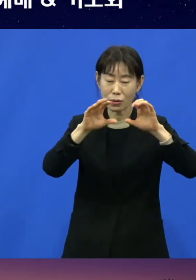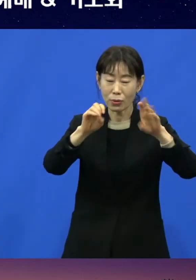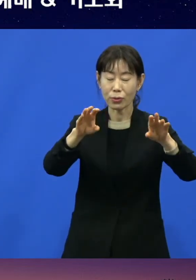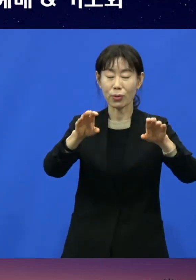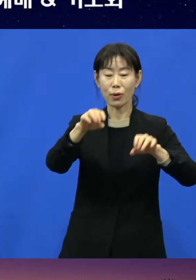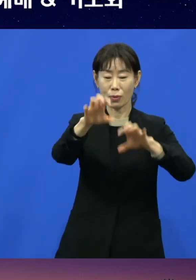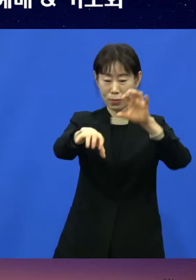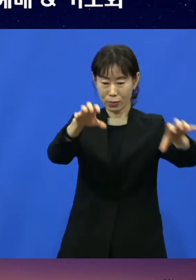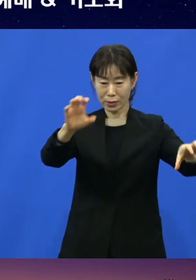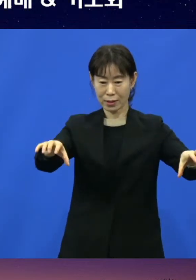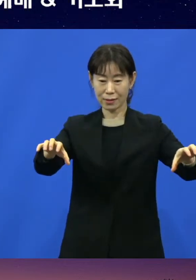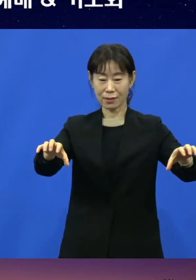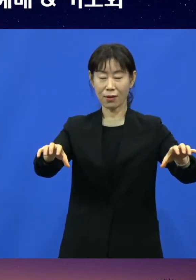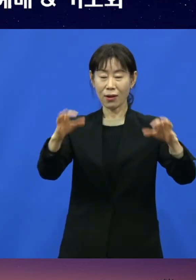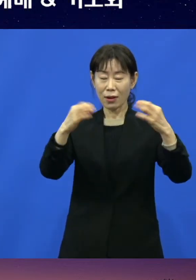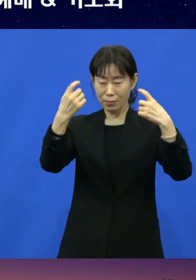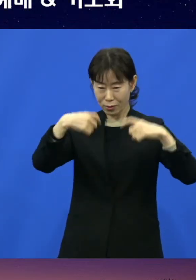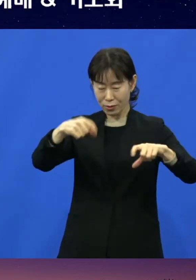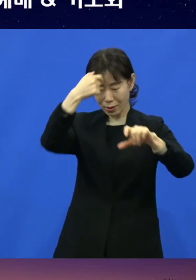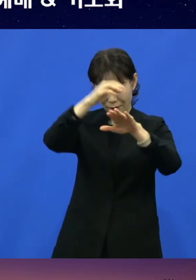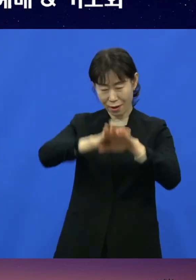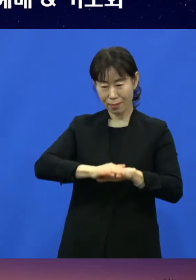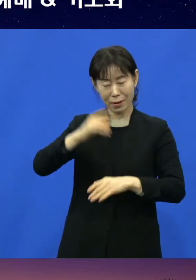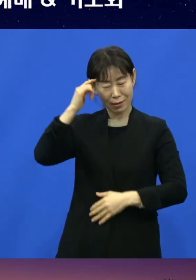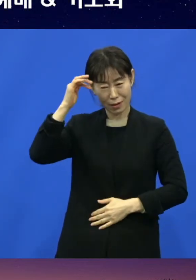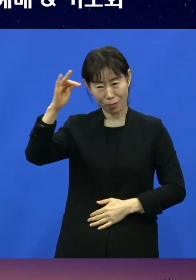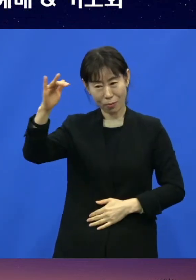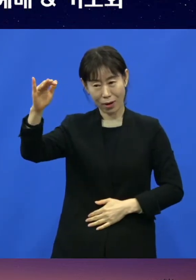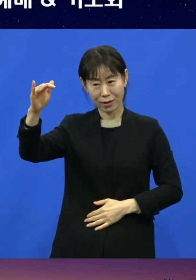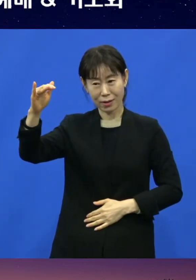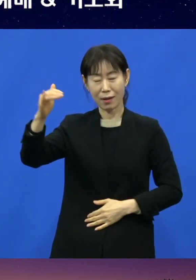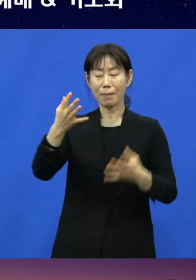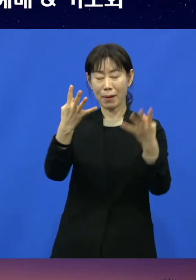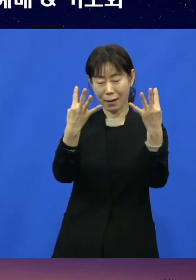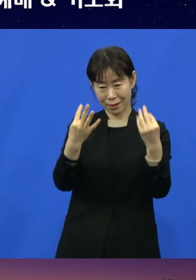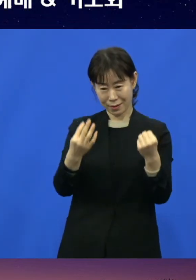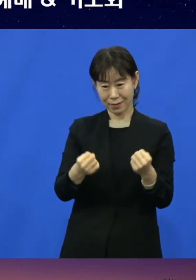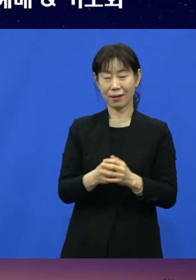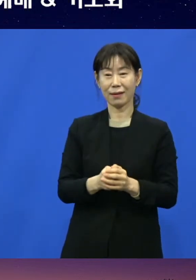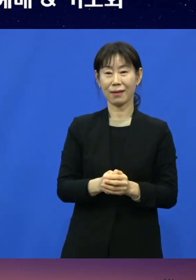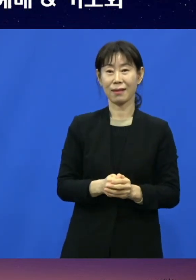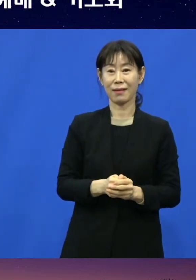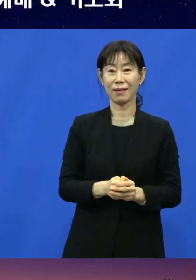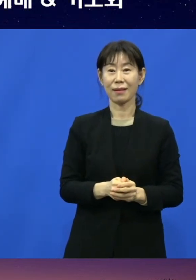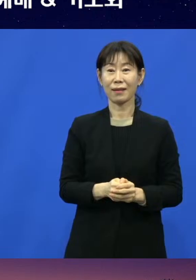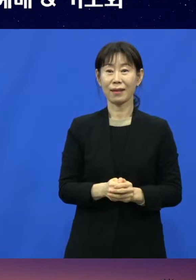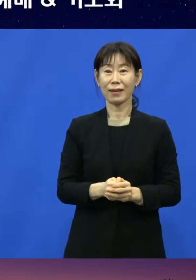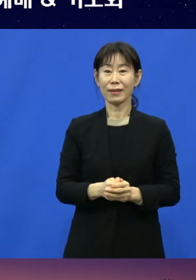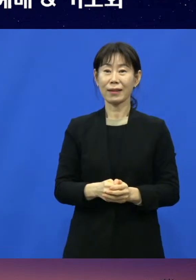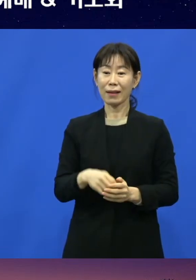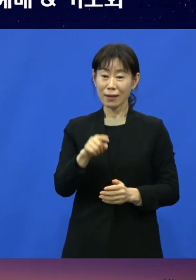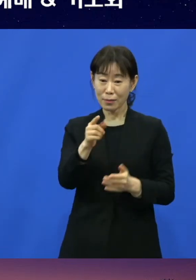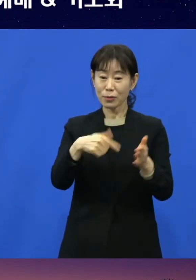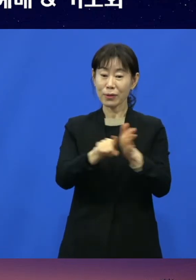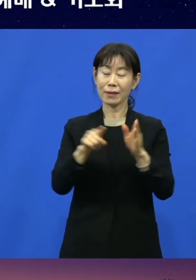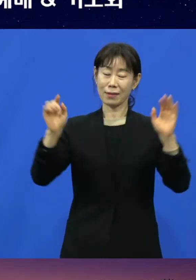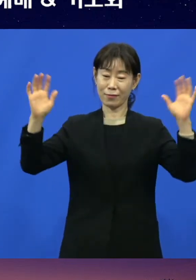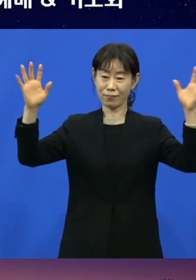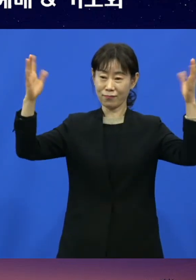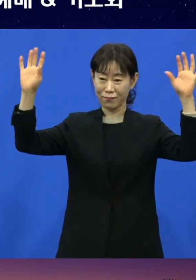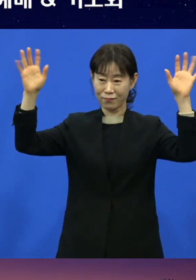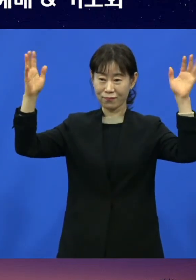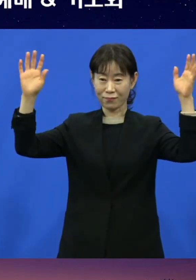이 철야를 그렇게 사모하고 기다리고 있습니다. 그분들 곳곳에 온라인으로 들으시는 분들 격려하겠습니다. 은혜